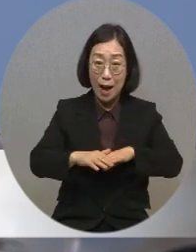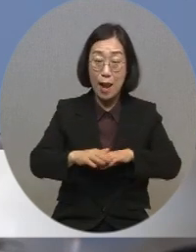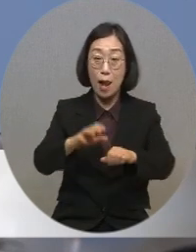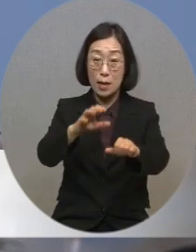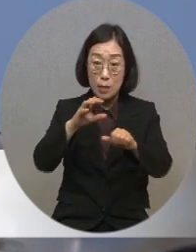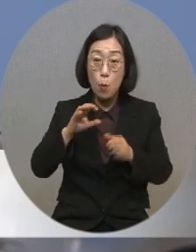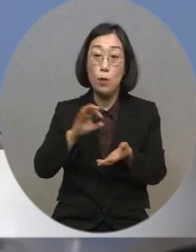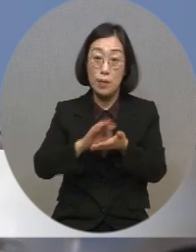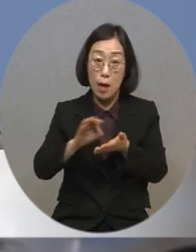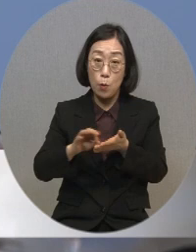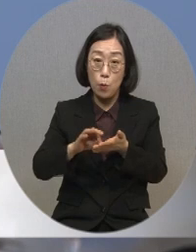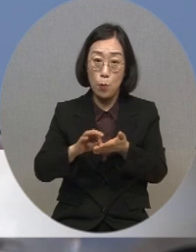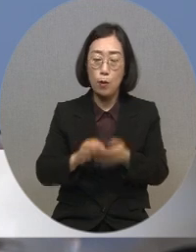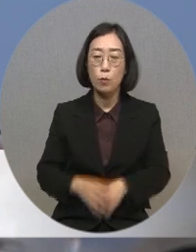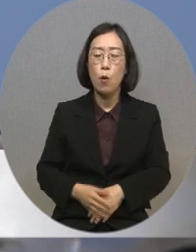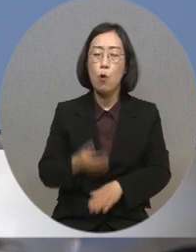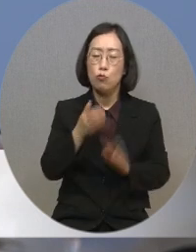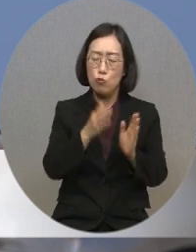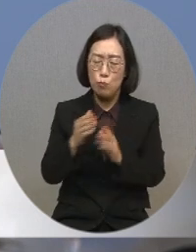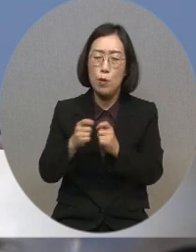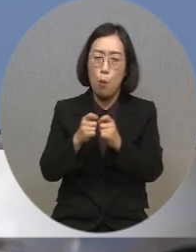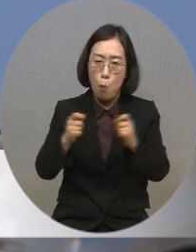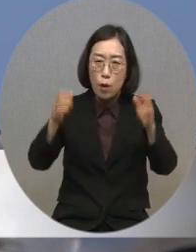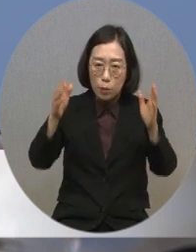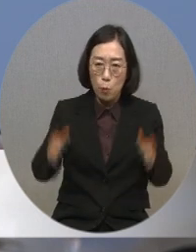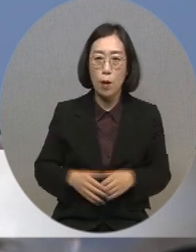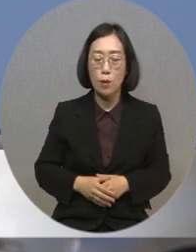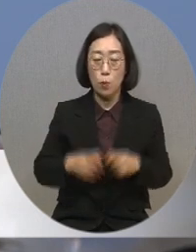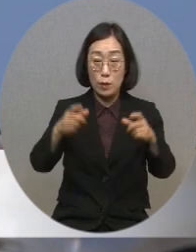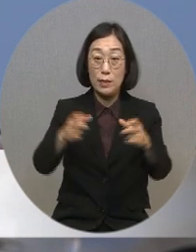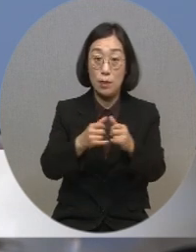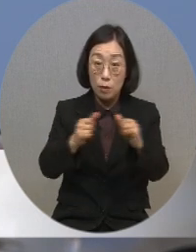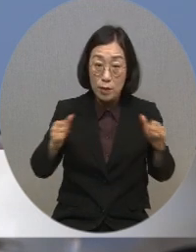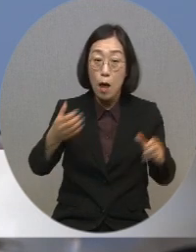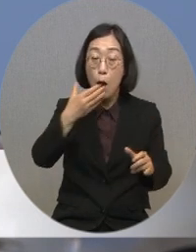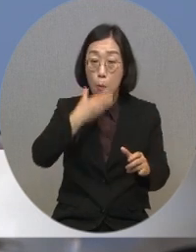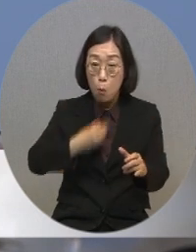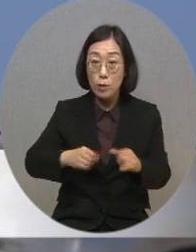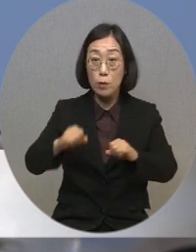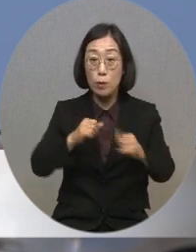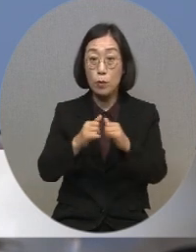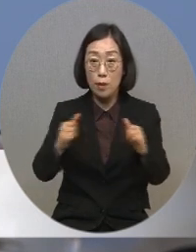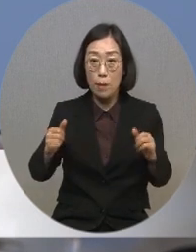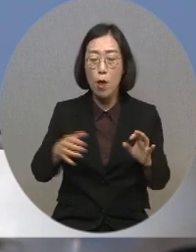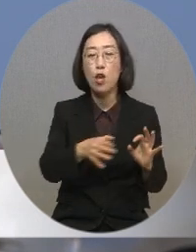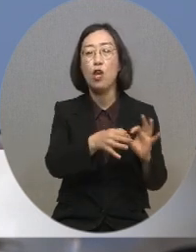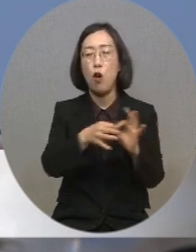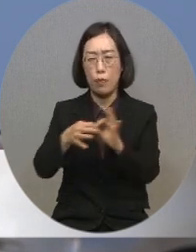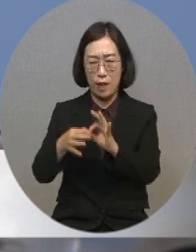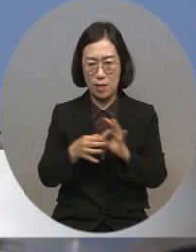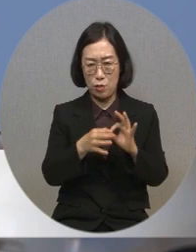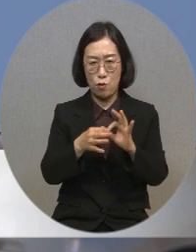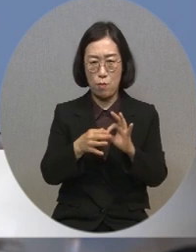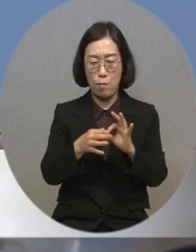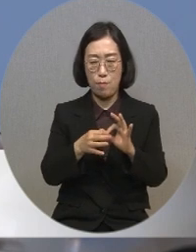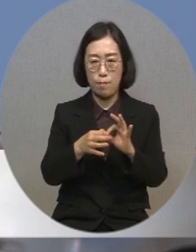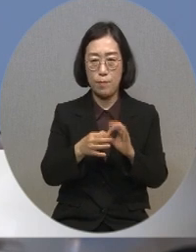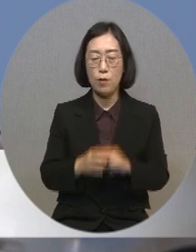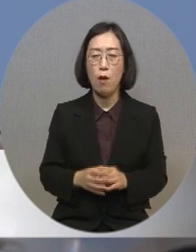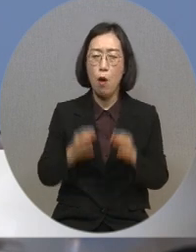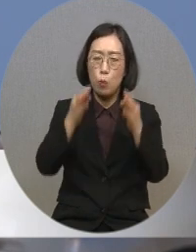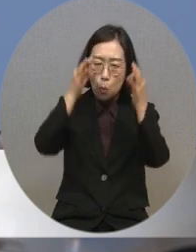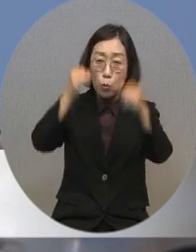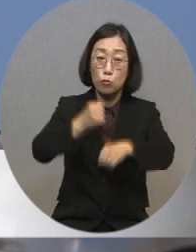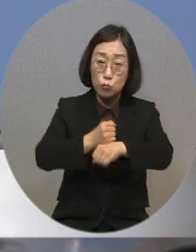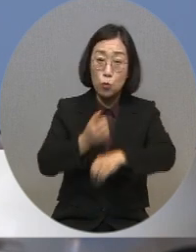해주시고 양주시에서 시민들과 특히 복지계와 함께 많은 연계점을 찾아주시고